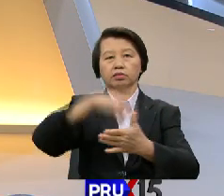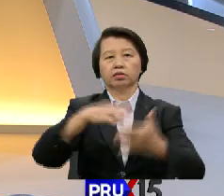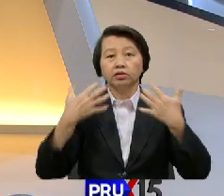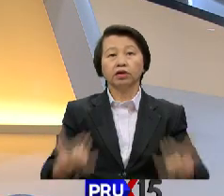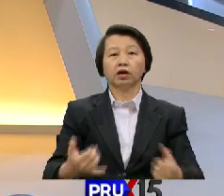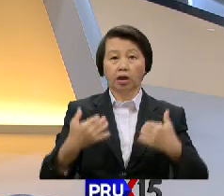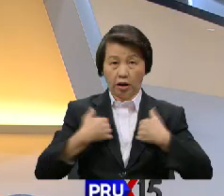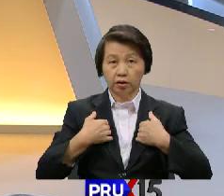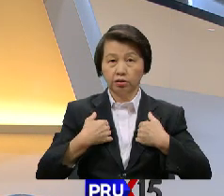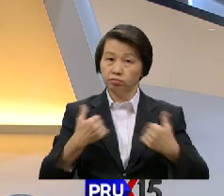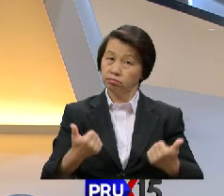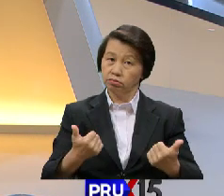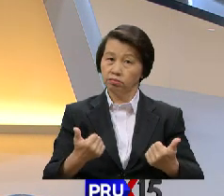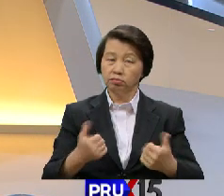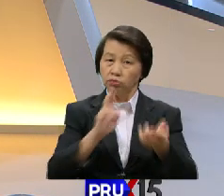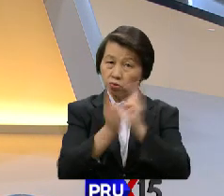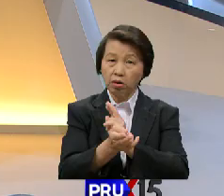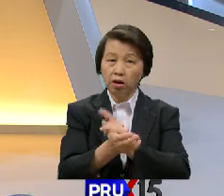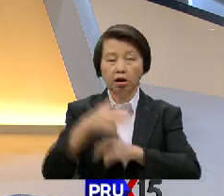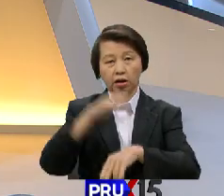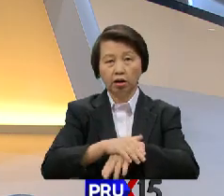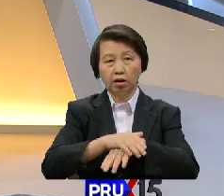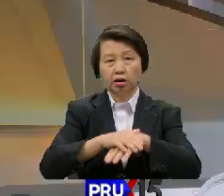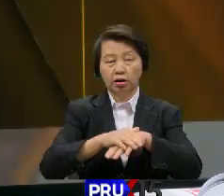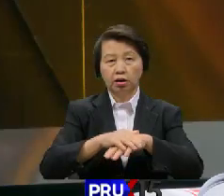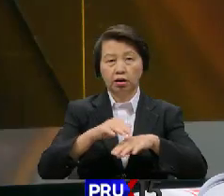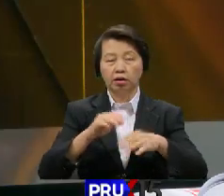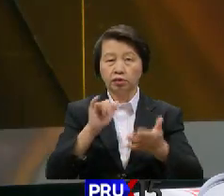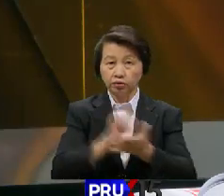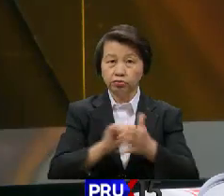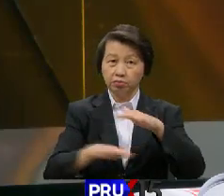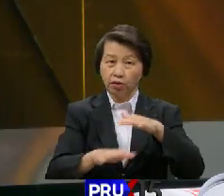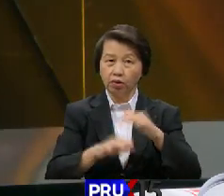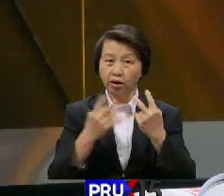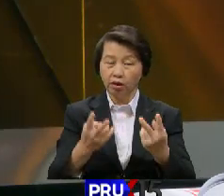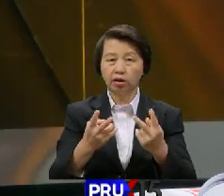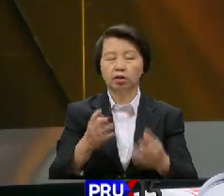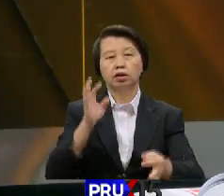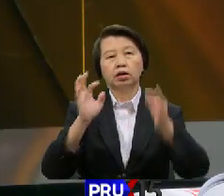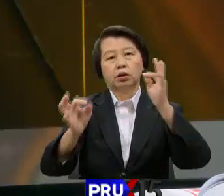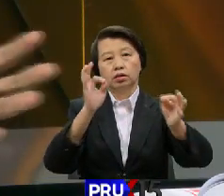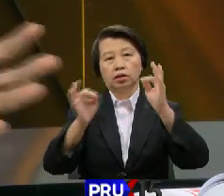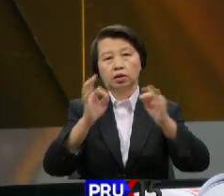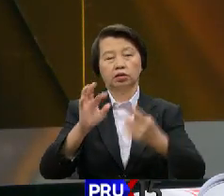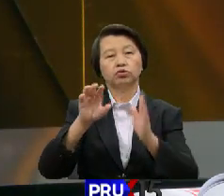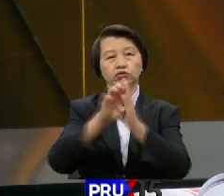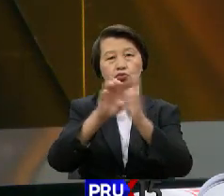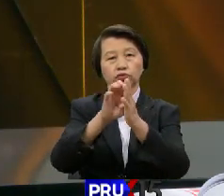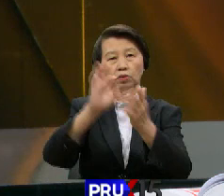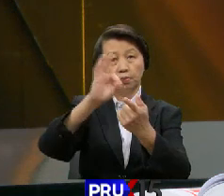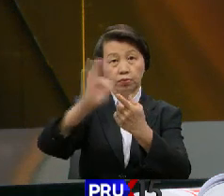apakah sudah mempunyai sifat perubahan ke atas nilai tersebut kalau di provinsi